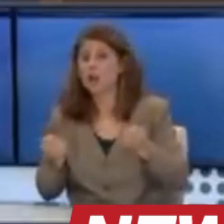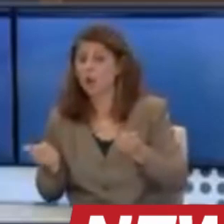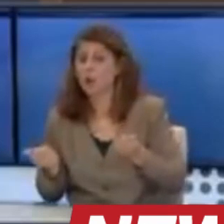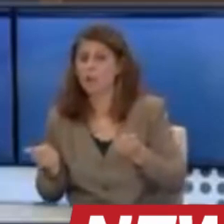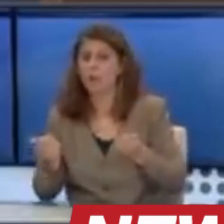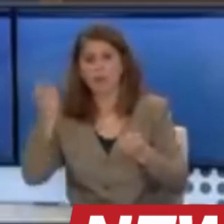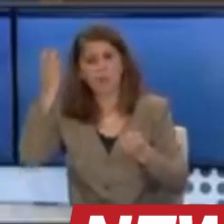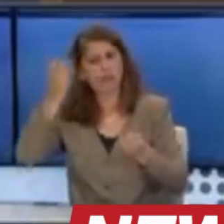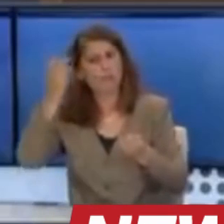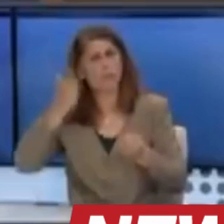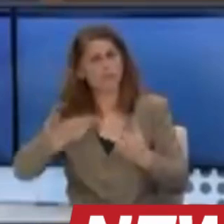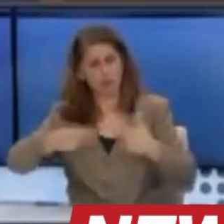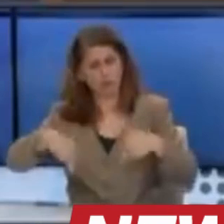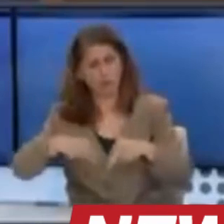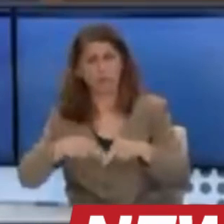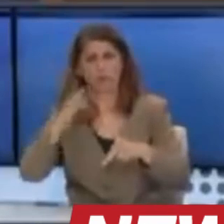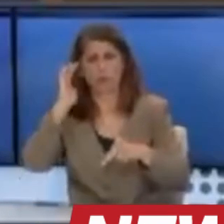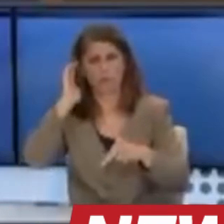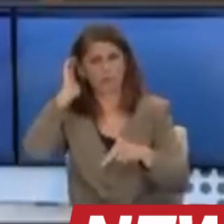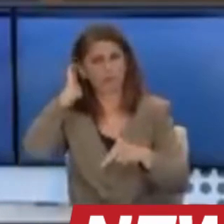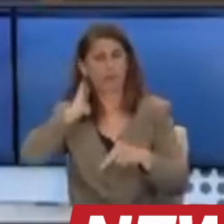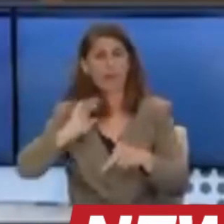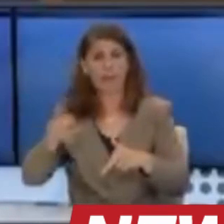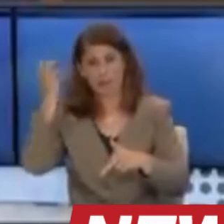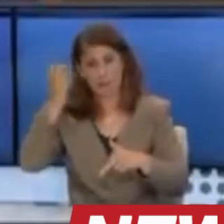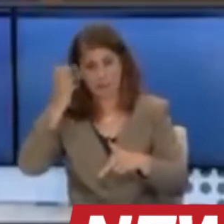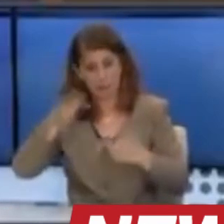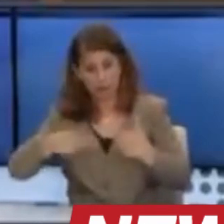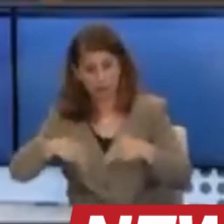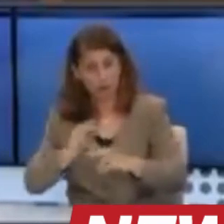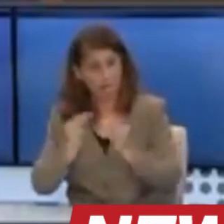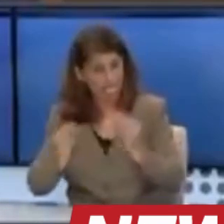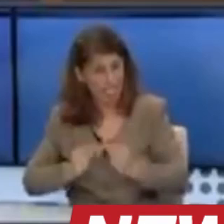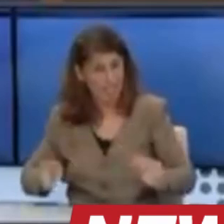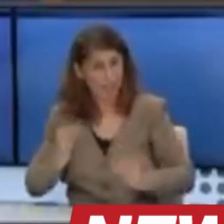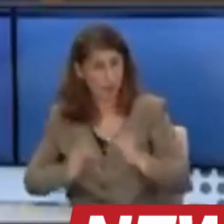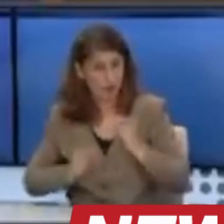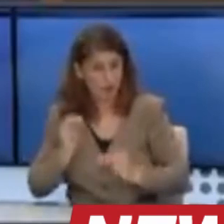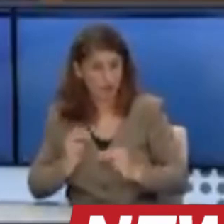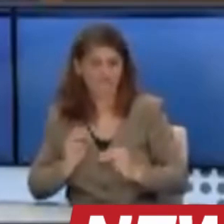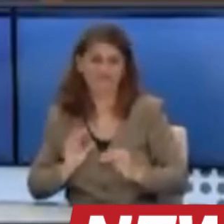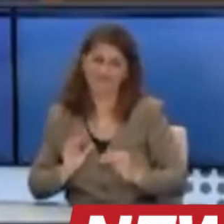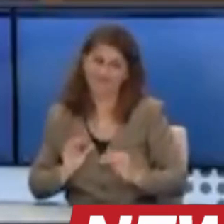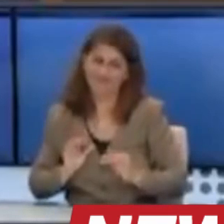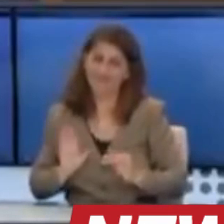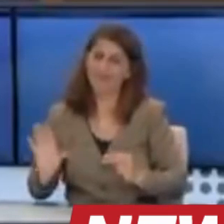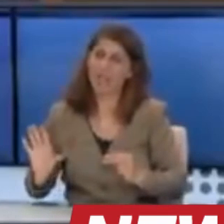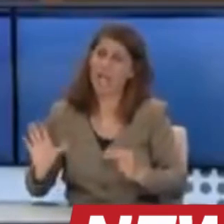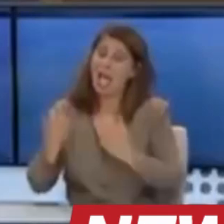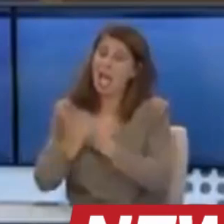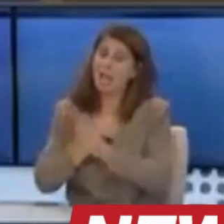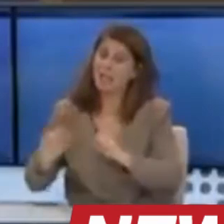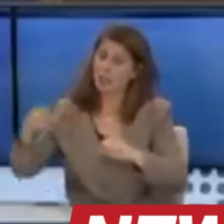διαψεύδουν. Ας ακούσουμε όμως τι είπε χαρακτηριστικά ο Πρωθυπουργός. Μπορώ να σας πω με τα βεβαιότητας ότι ναι, ανεξάρτητοι